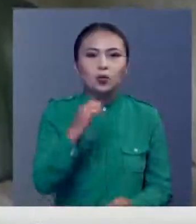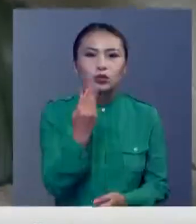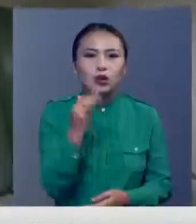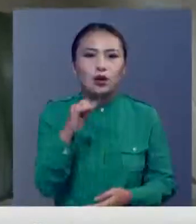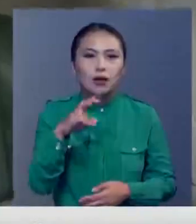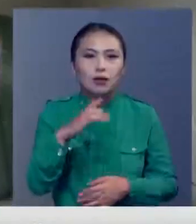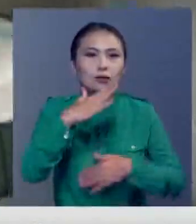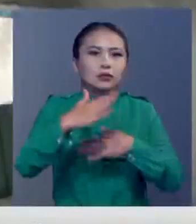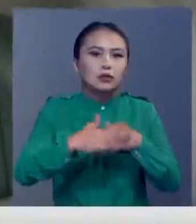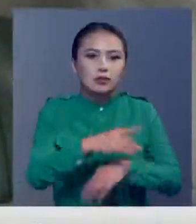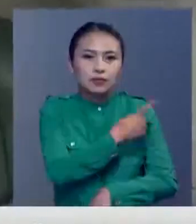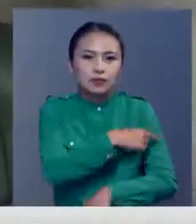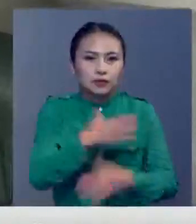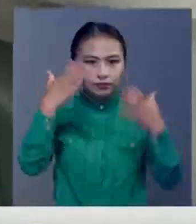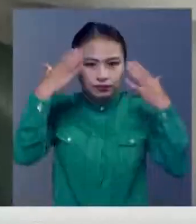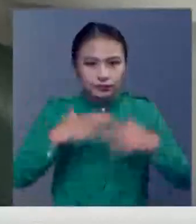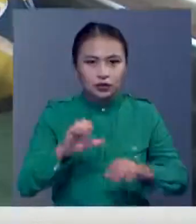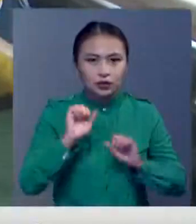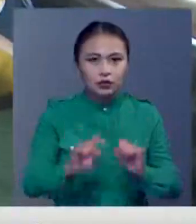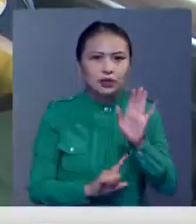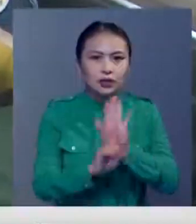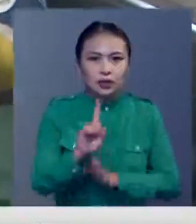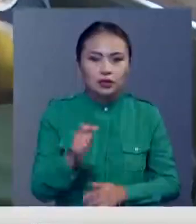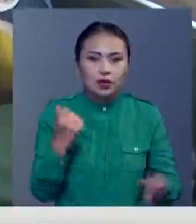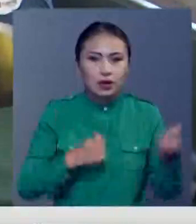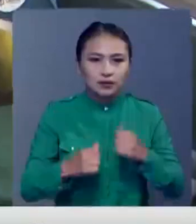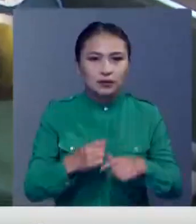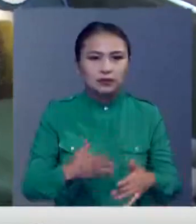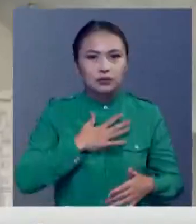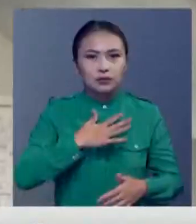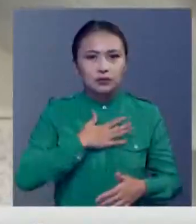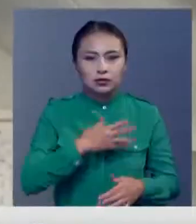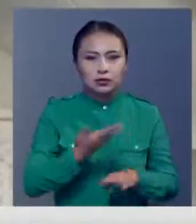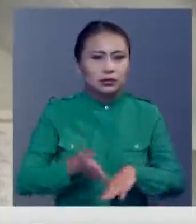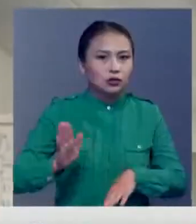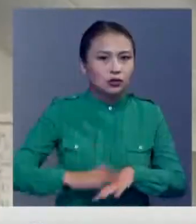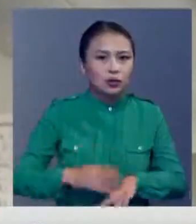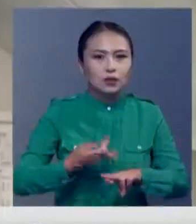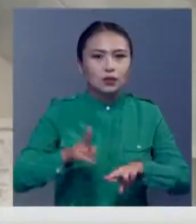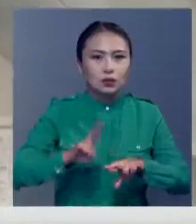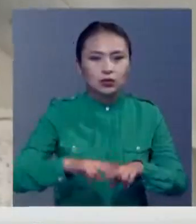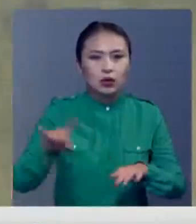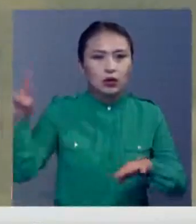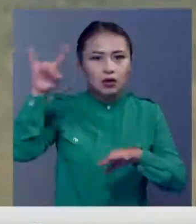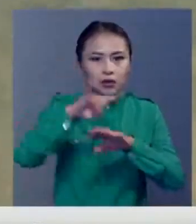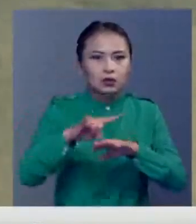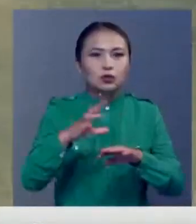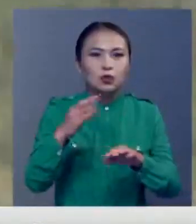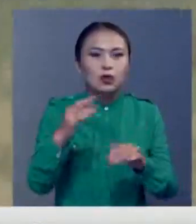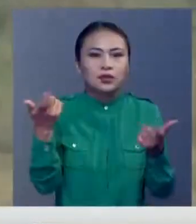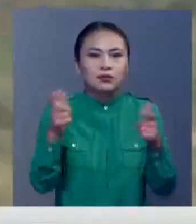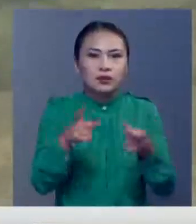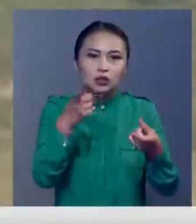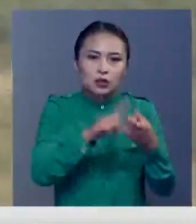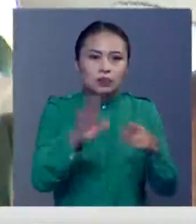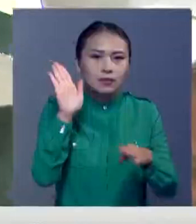жақындағанда дәрігерлер жеке қорғану киімдерін кие бастады. Онымен демалу, жұмыс істеу ауыр, ал әуеде тіпті қиын. Бірақ пандемияға байланысты